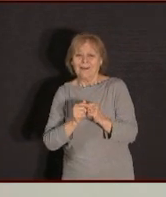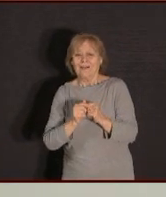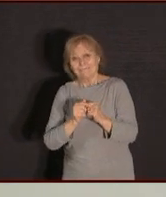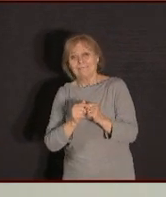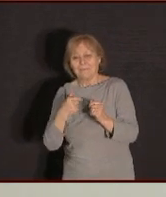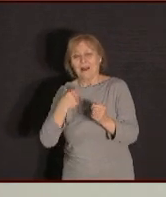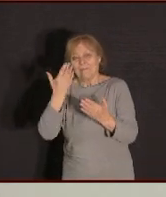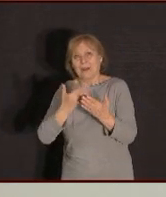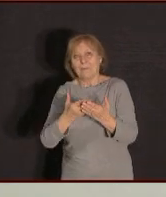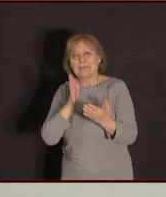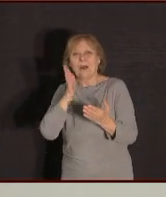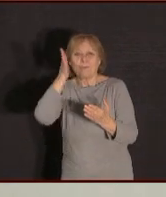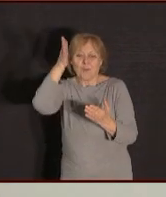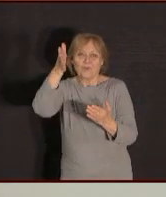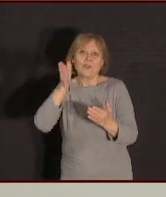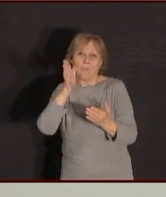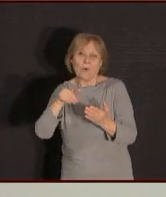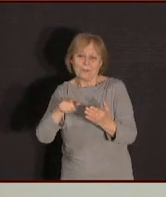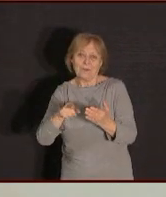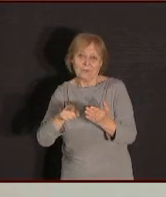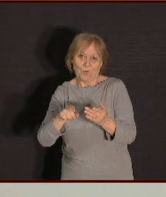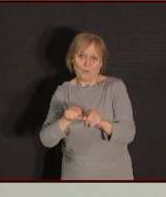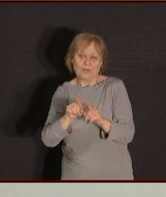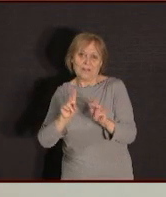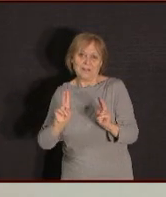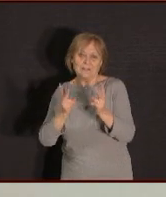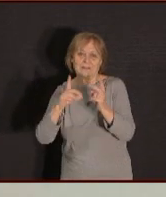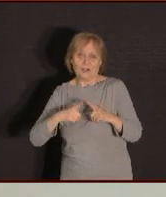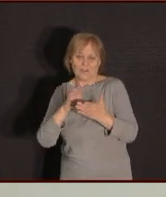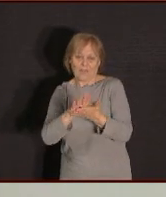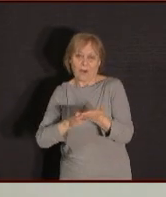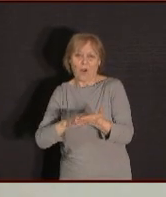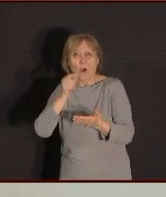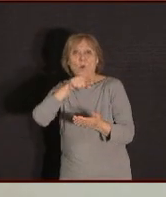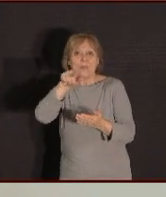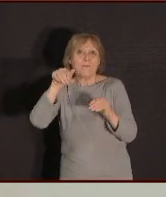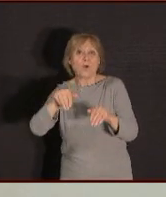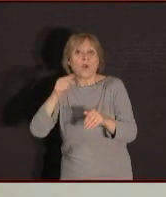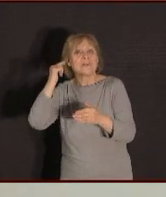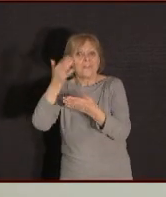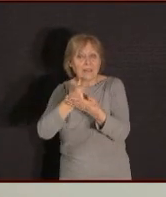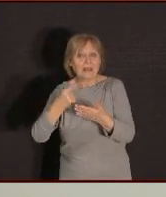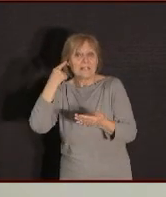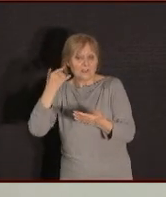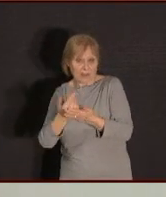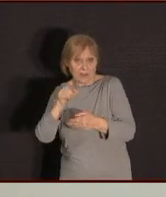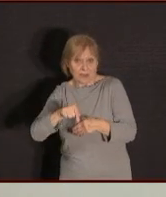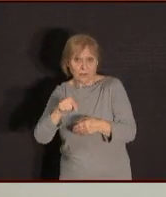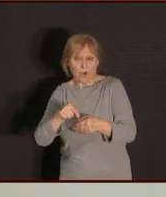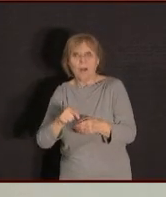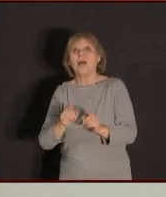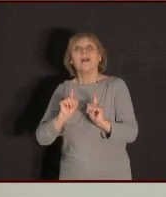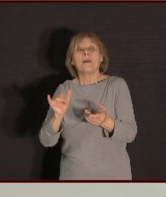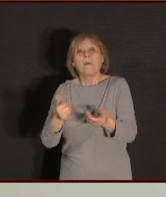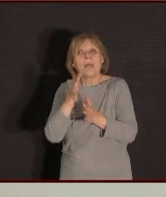Tako da verjamem pa, da v prihodnosti bo tudi ta verovk zaživel. Najprej morajo ljudje sploh zvedeti in slišati za to. Zdaj, kaj je znakovni